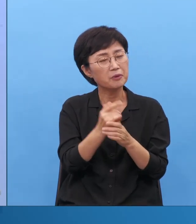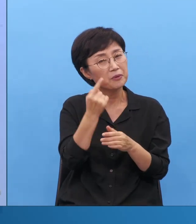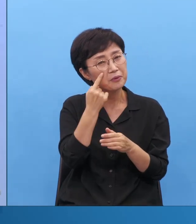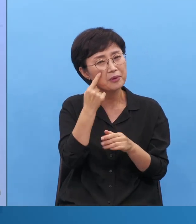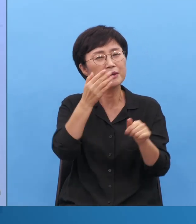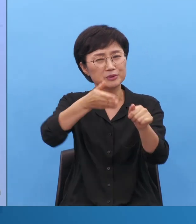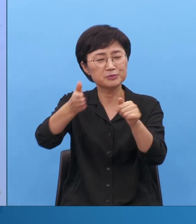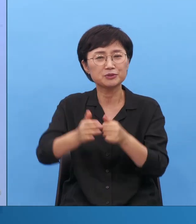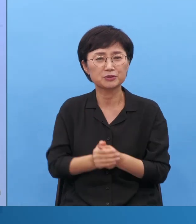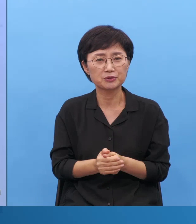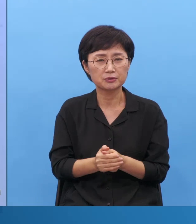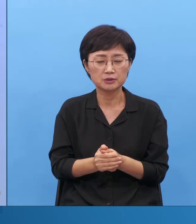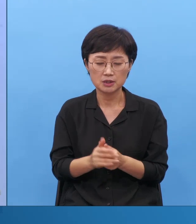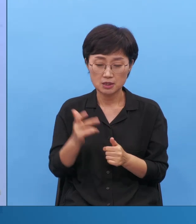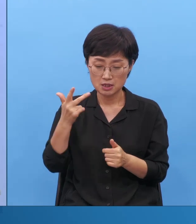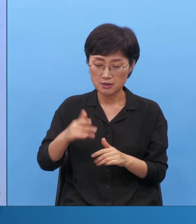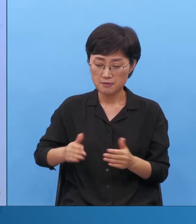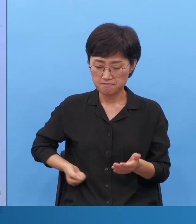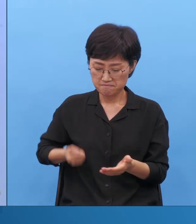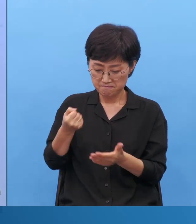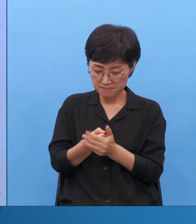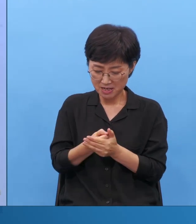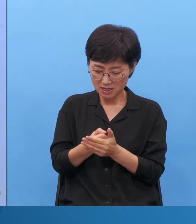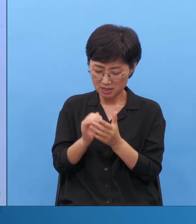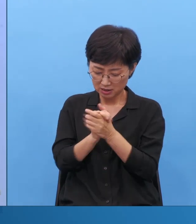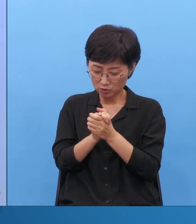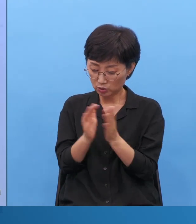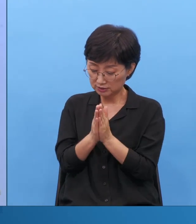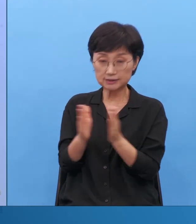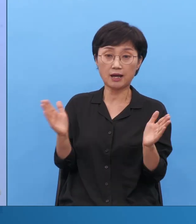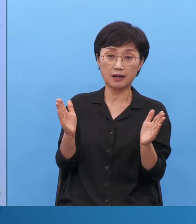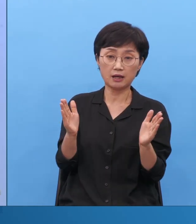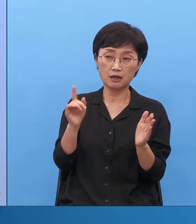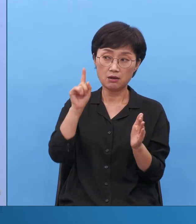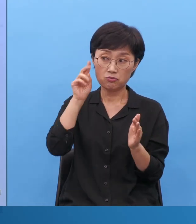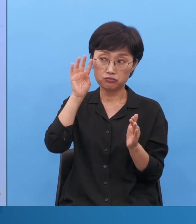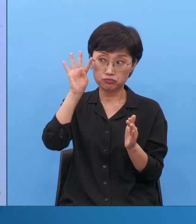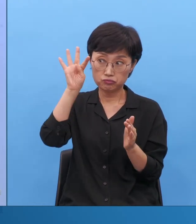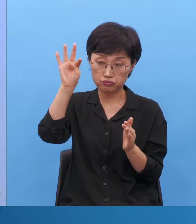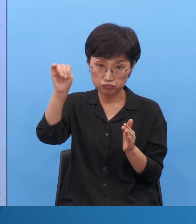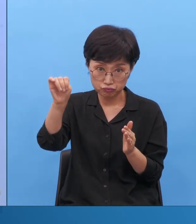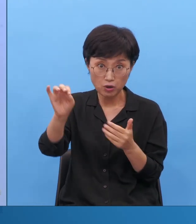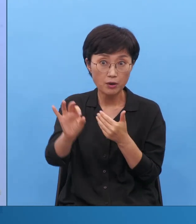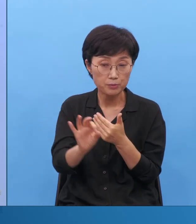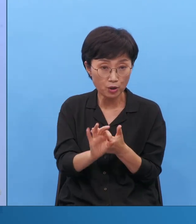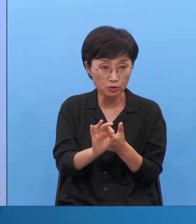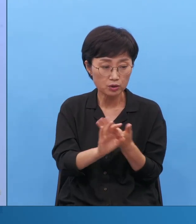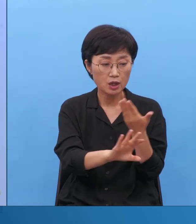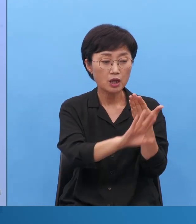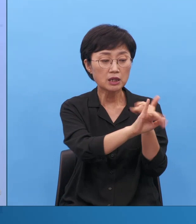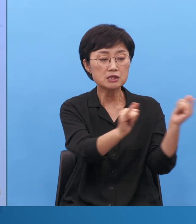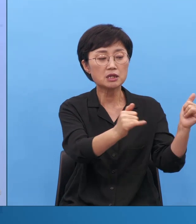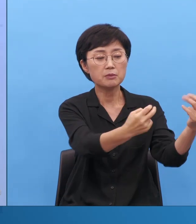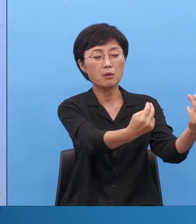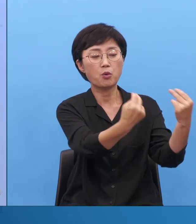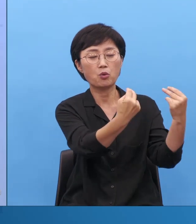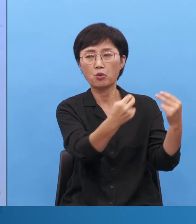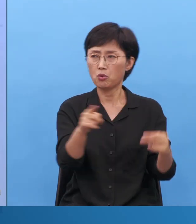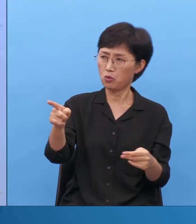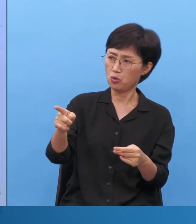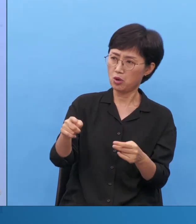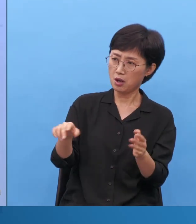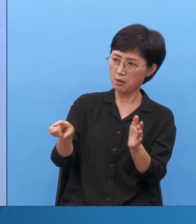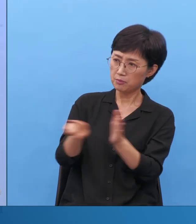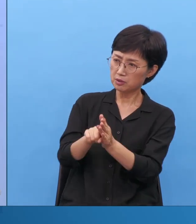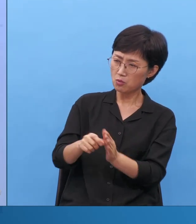사람이 여러분 보고 놀랄 겁니다. 야, 저 사람 하나님 믿는 사람이구나. 이래 알 겁니다. 그래야 전도가 돼요. And if you do this, other people will see and be able